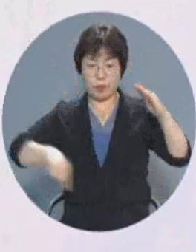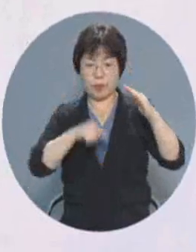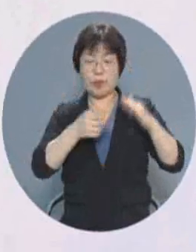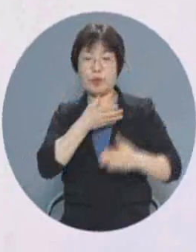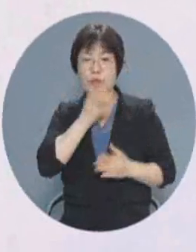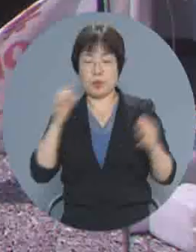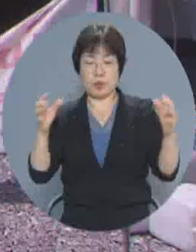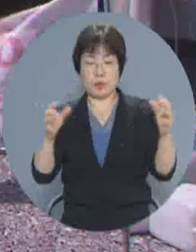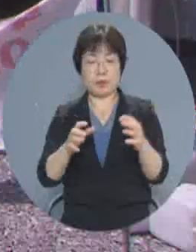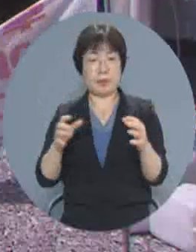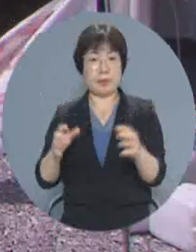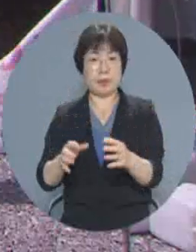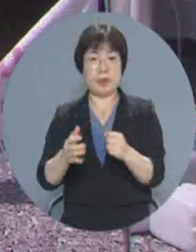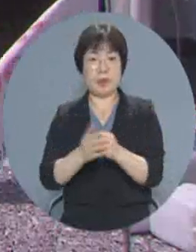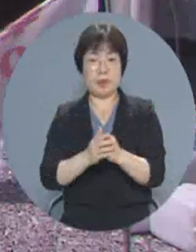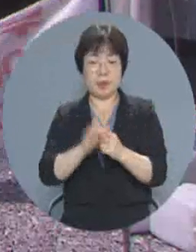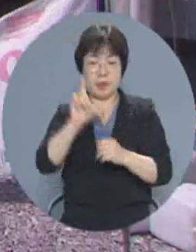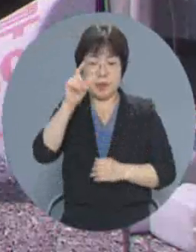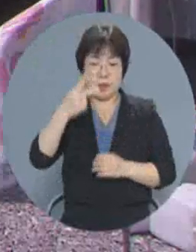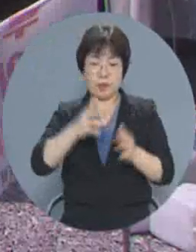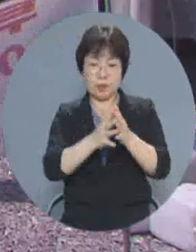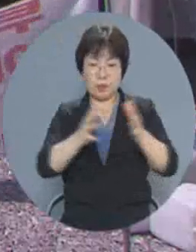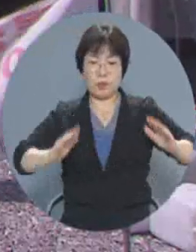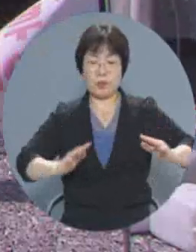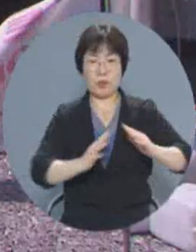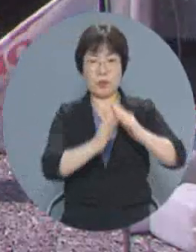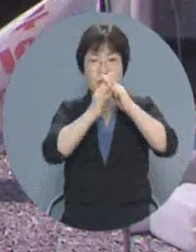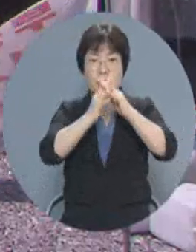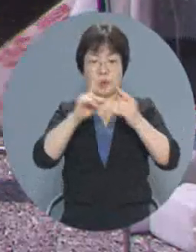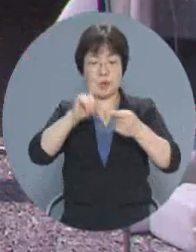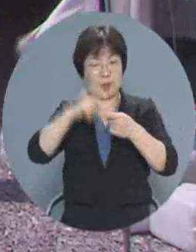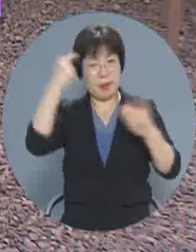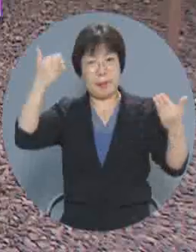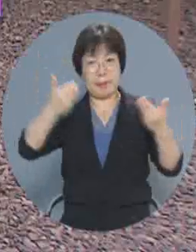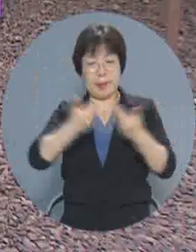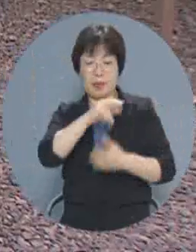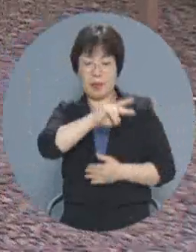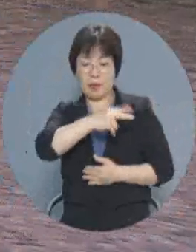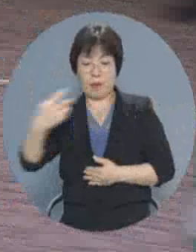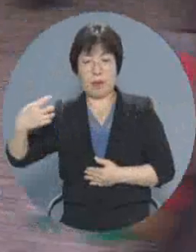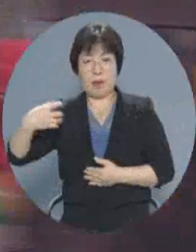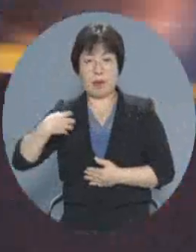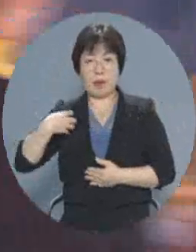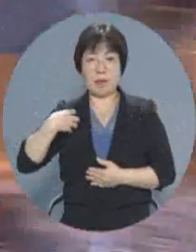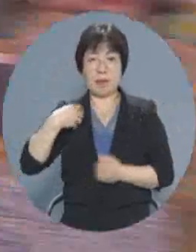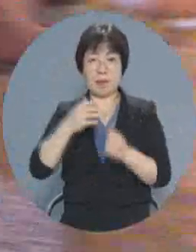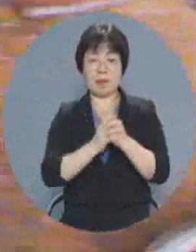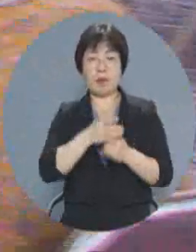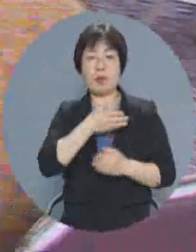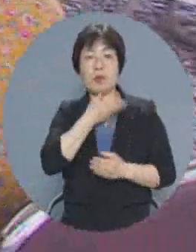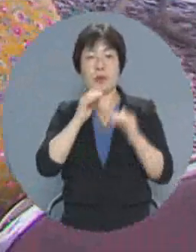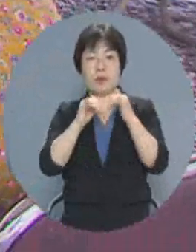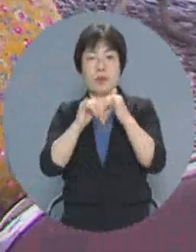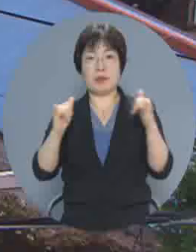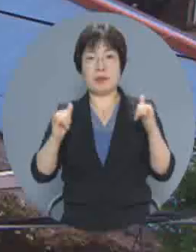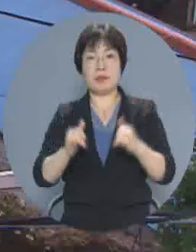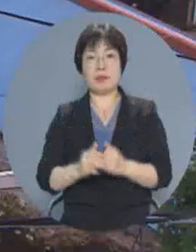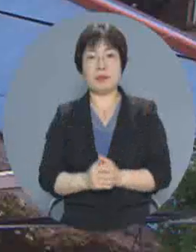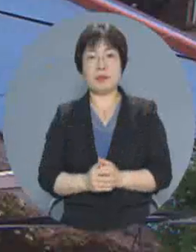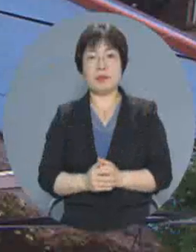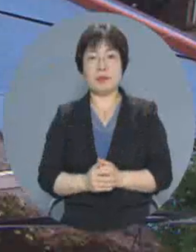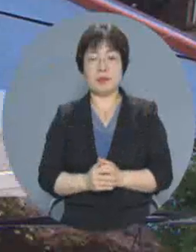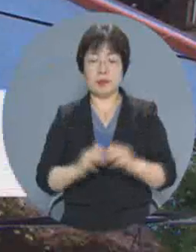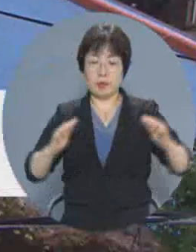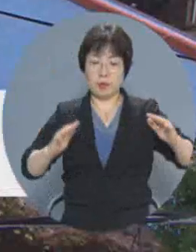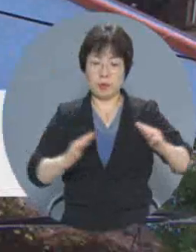모여 있습니다. 택지 개발 사업을 반대하며 매일 순번대로 농성장을 지키고 있는 마을 노인들입니다.